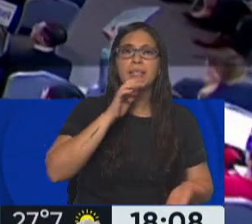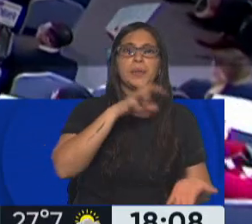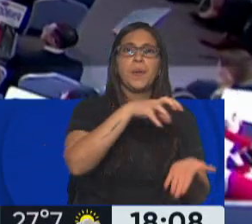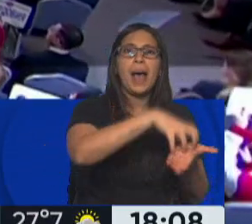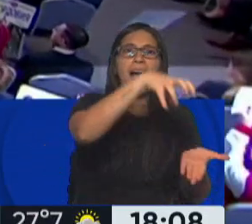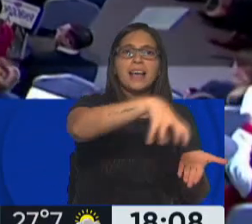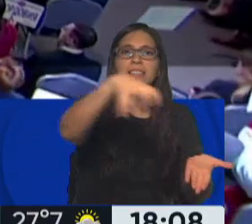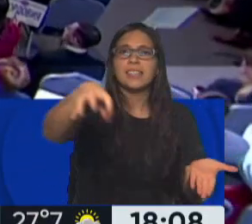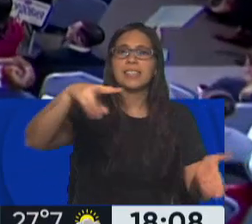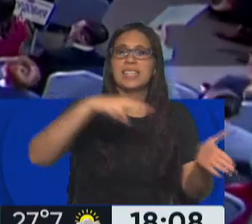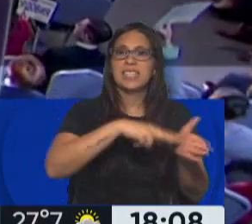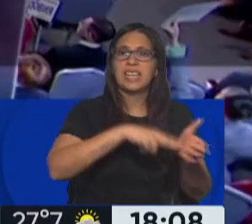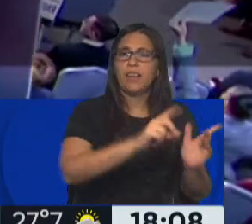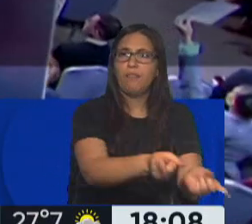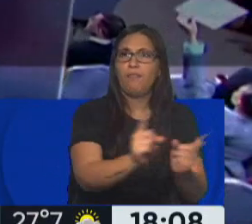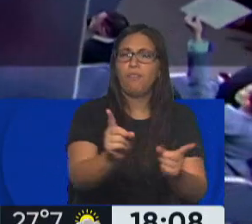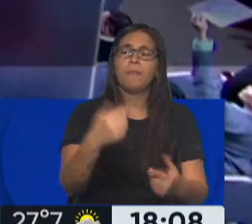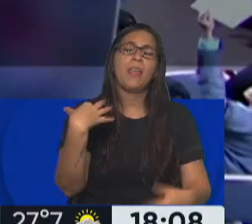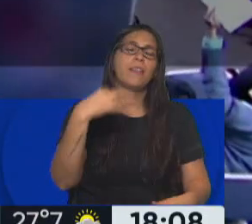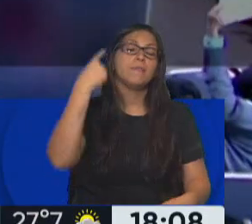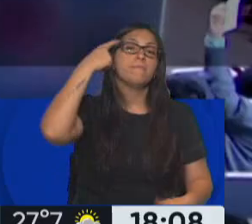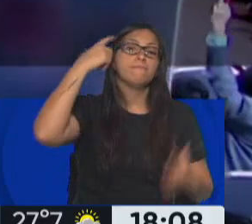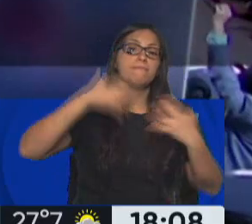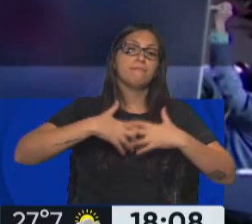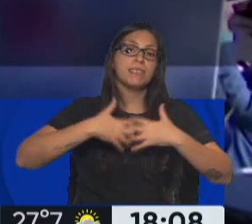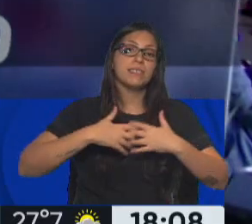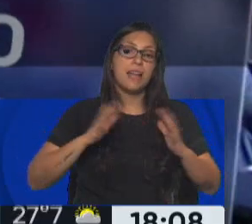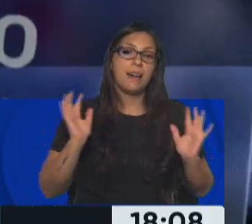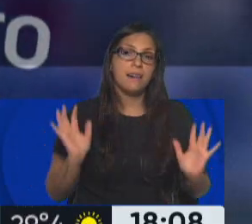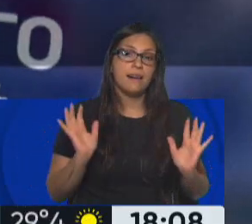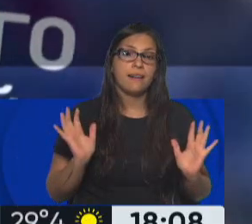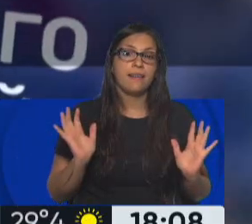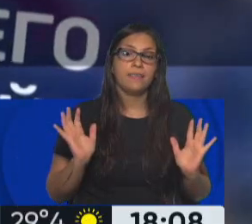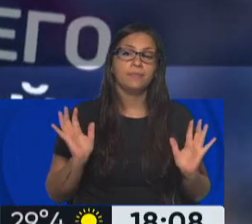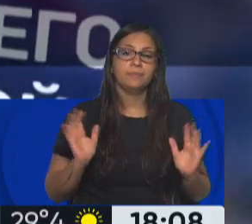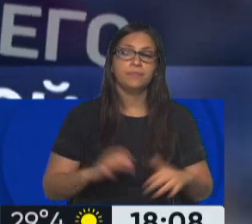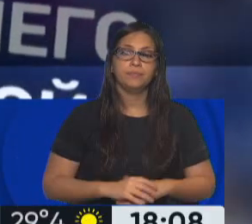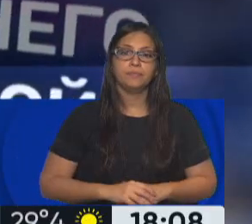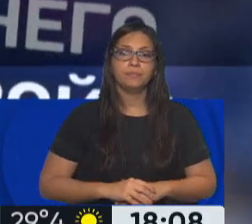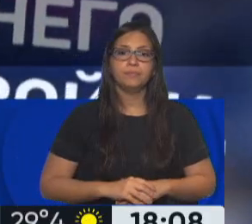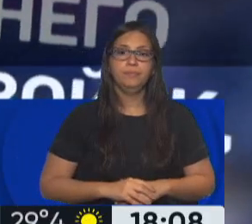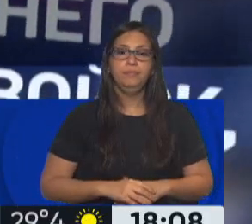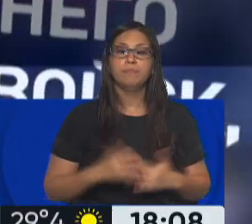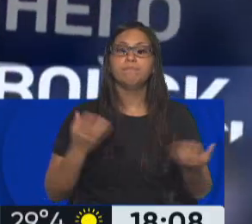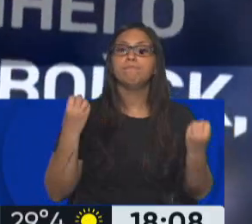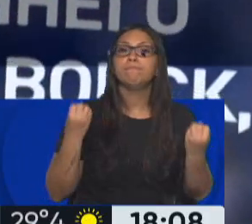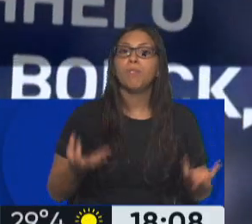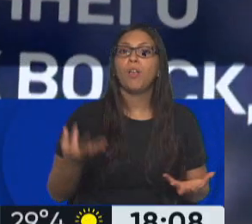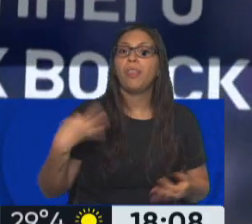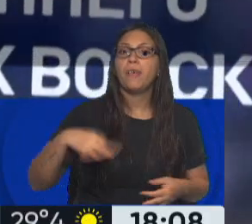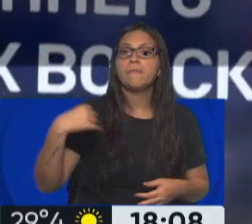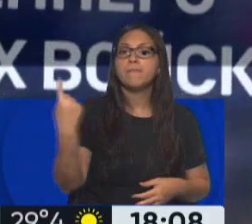Не знаю, мы должны подумать над этим, потому что для себя должны решить, как у нас будут